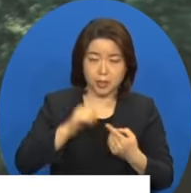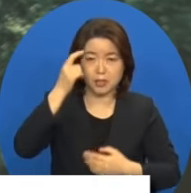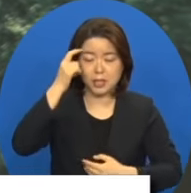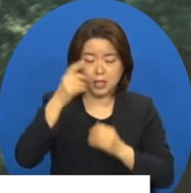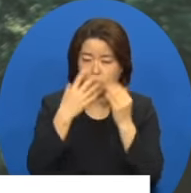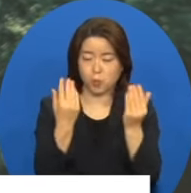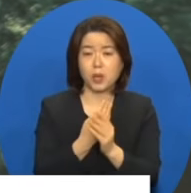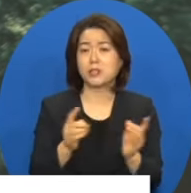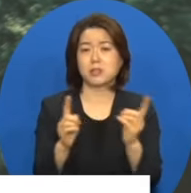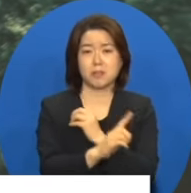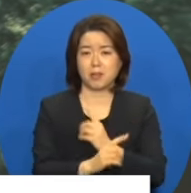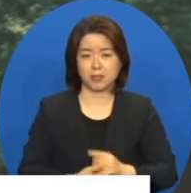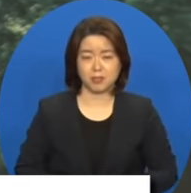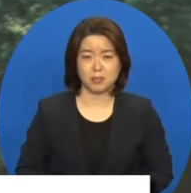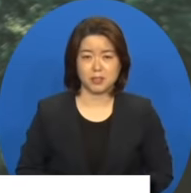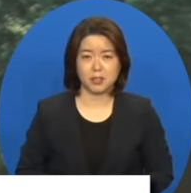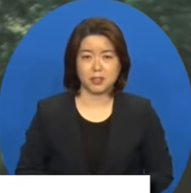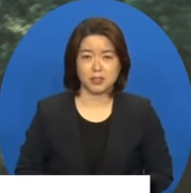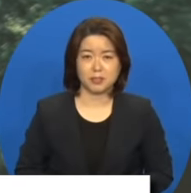달라졌어요.